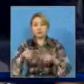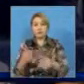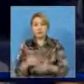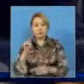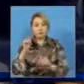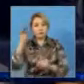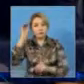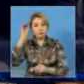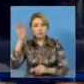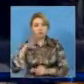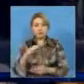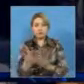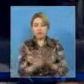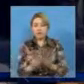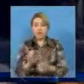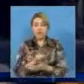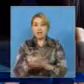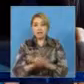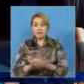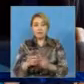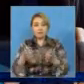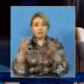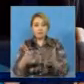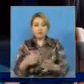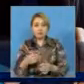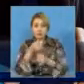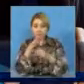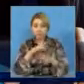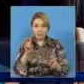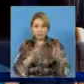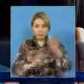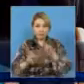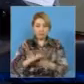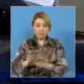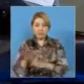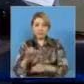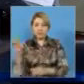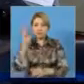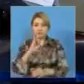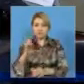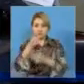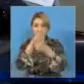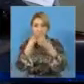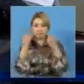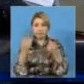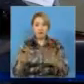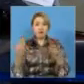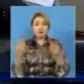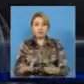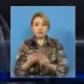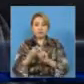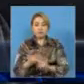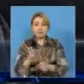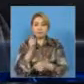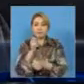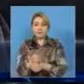и ученых, а также журналистов, которые просто сбились с толку в поисках полного объема исторической информации. В этой связи по